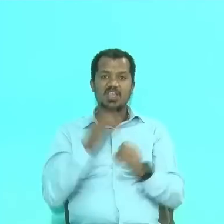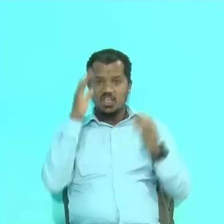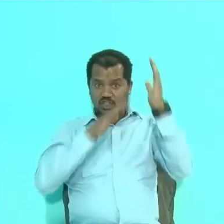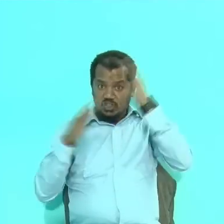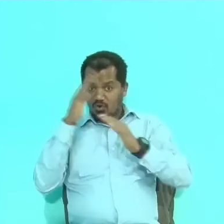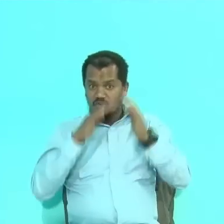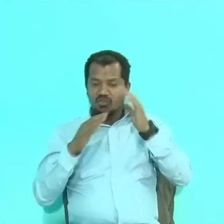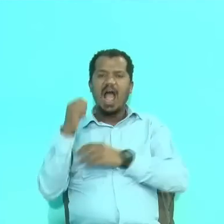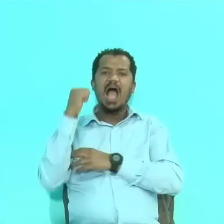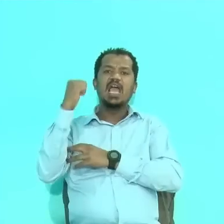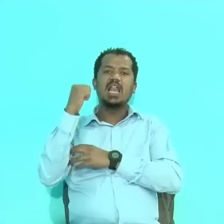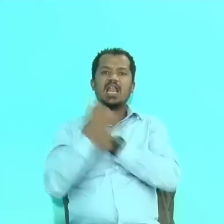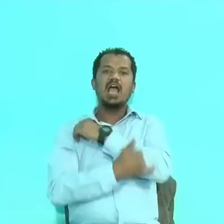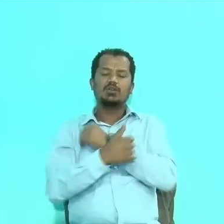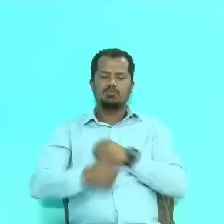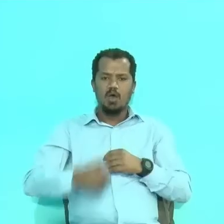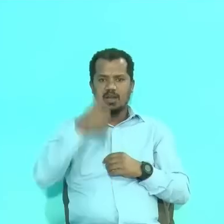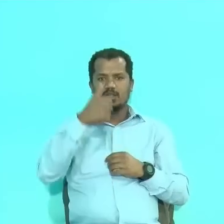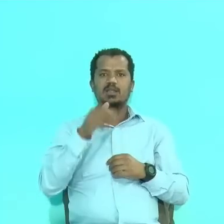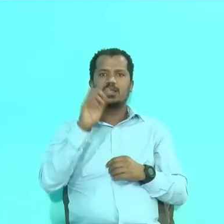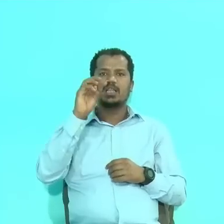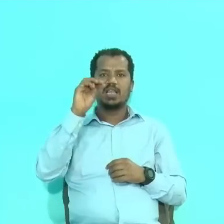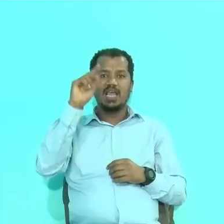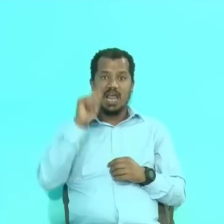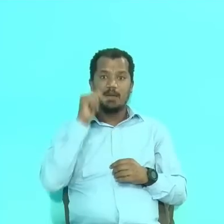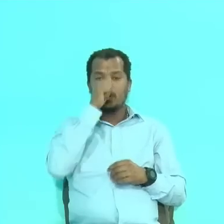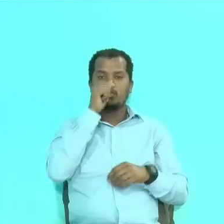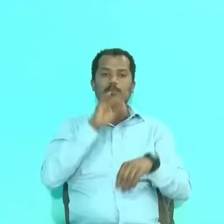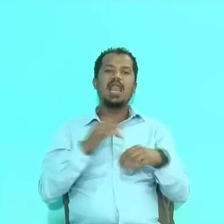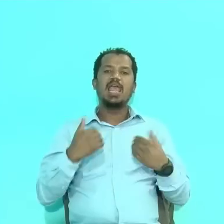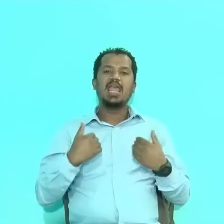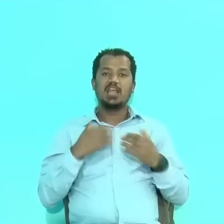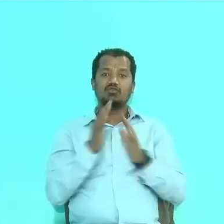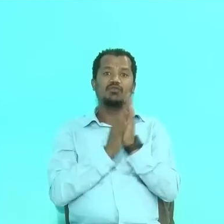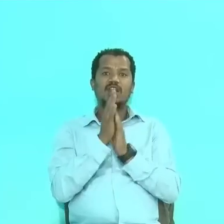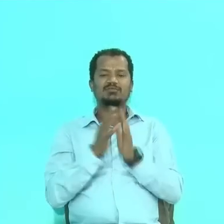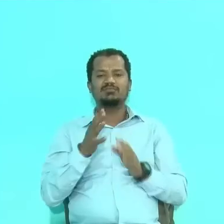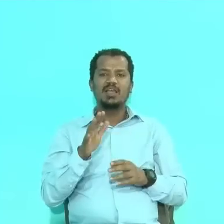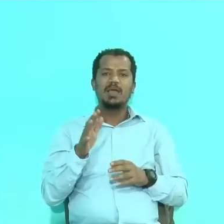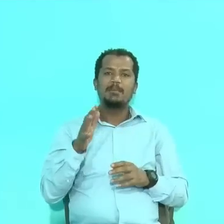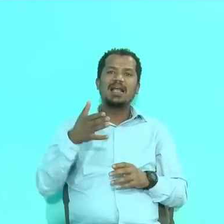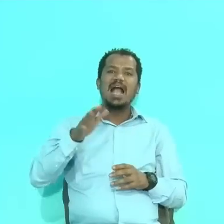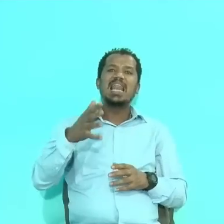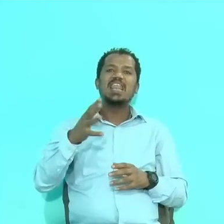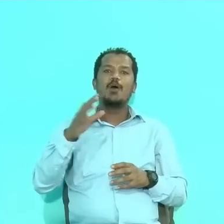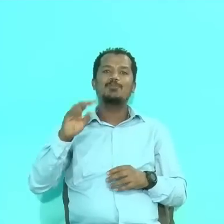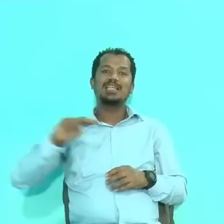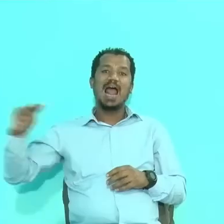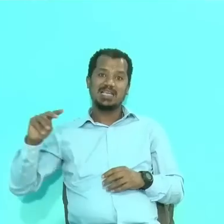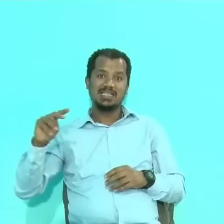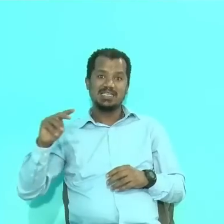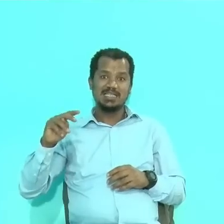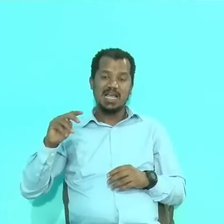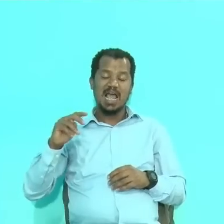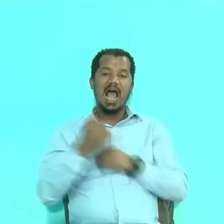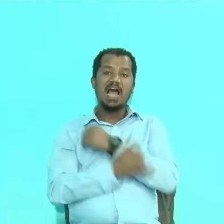ችግሮች ደግሞ ሀያላን ሀገራት በዋነኝነት በቀጠናውና በኢትዮጵያ ላይ ያላቸው ፍላጎት የመካከለኛው ምስራቅ ሀገራትን ጨምሮ ማለት ነው።